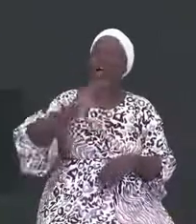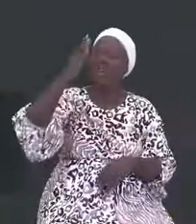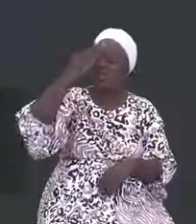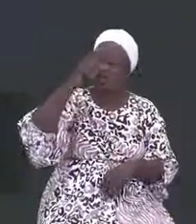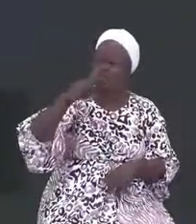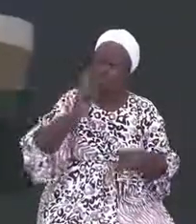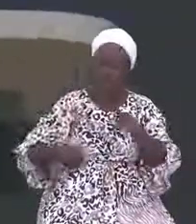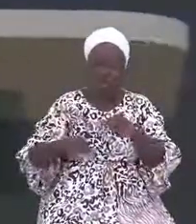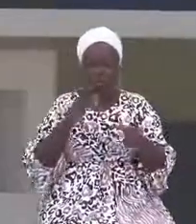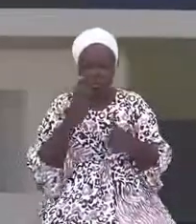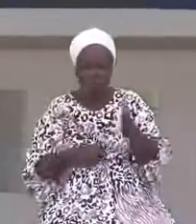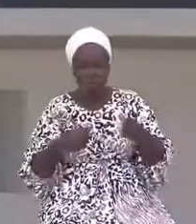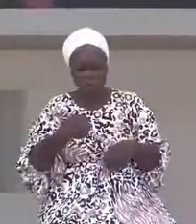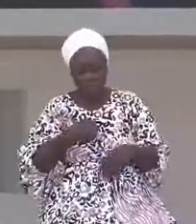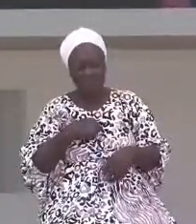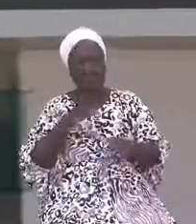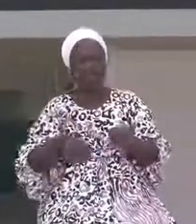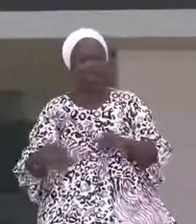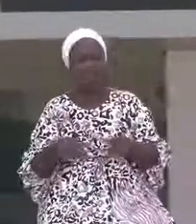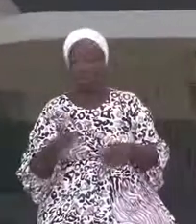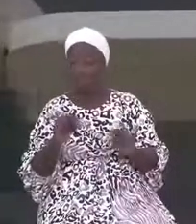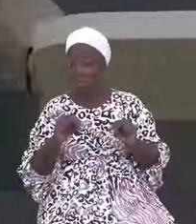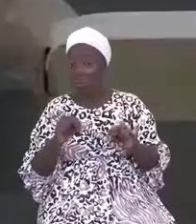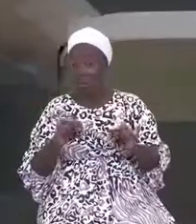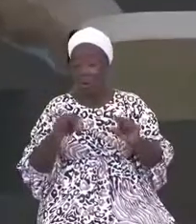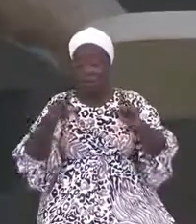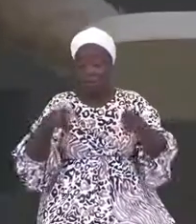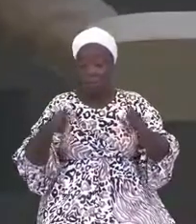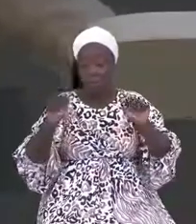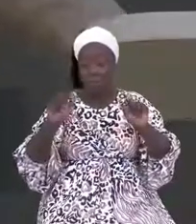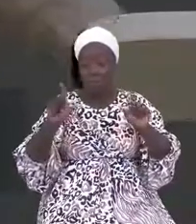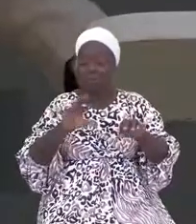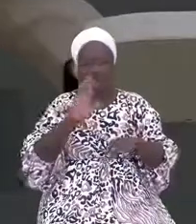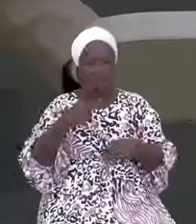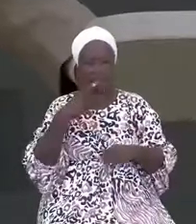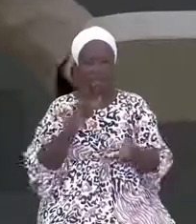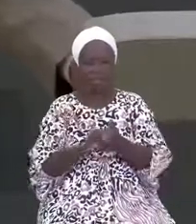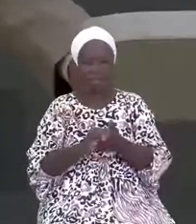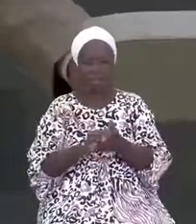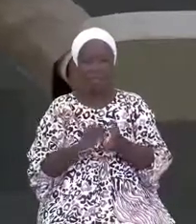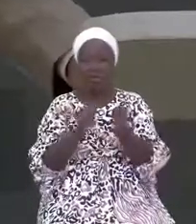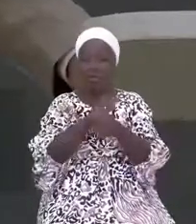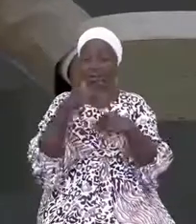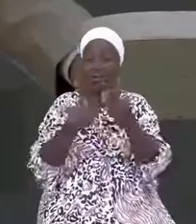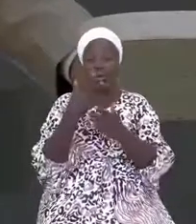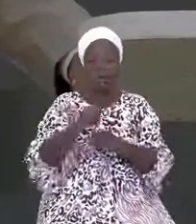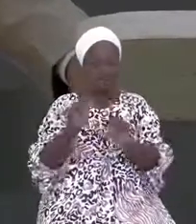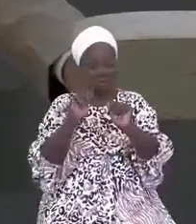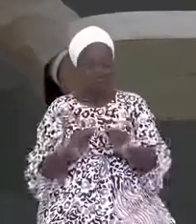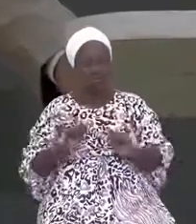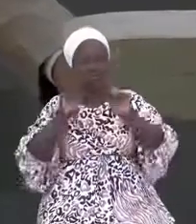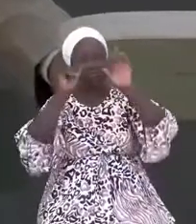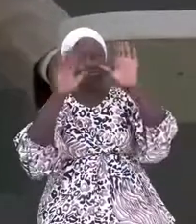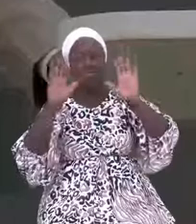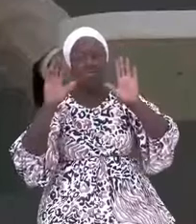ce que j'ai fait. Il n'a pas dit ça. L'apôtre Paul, avec tout son engagement, avec toute sa